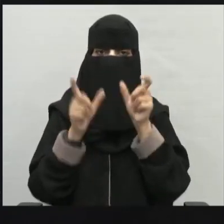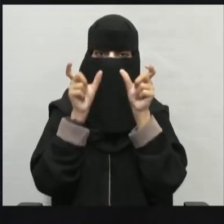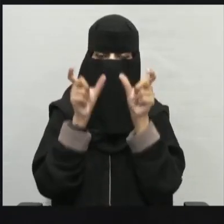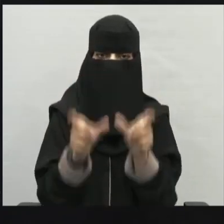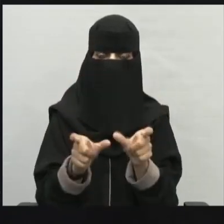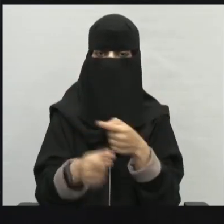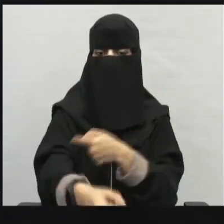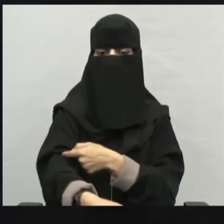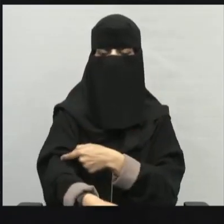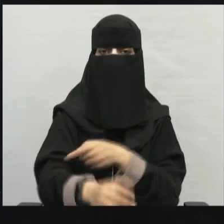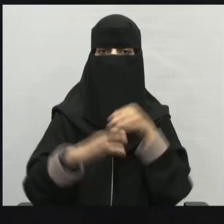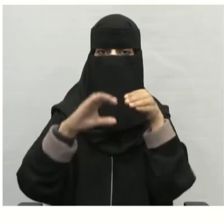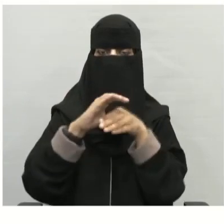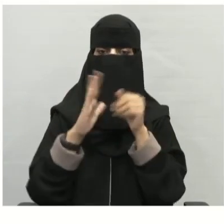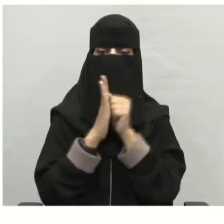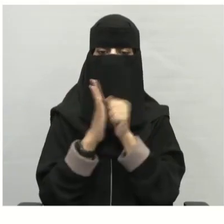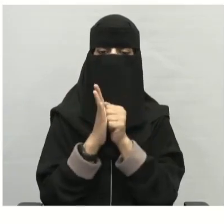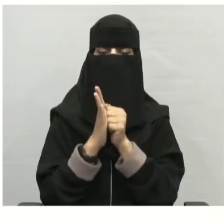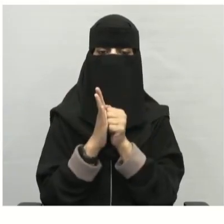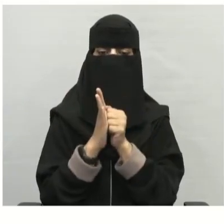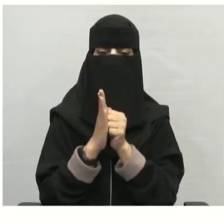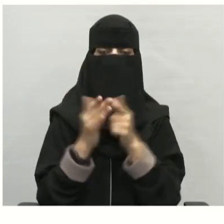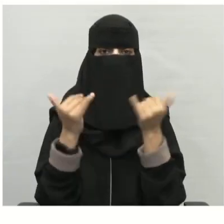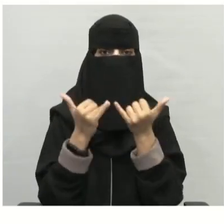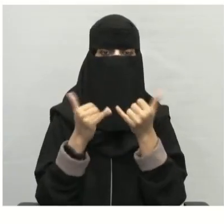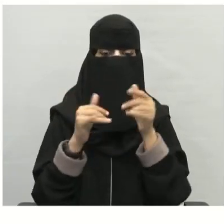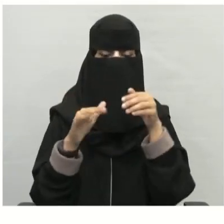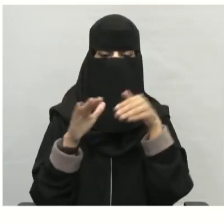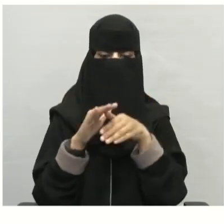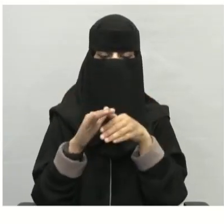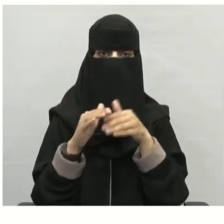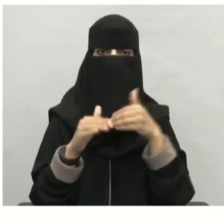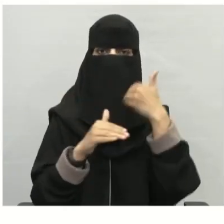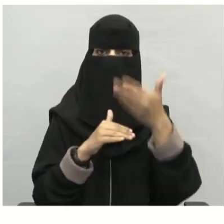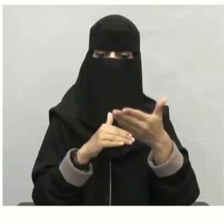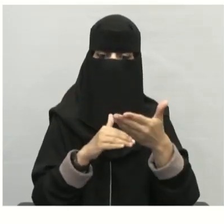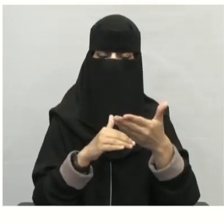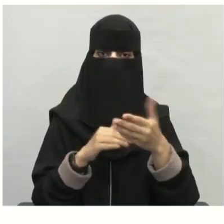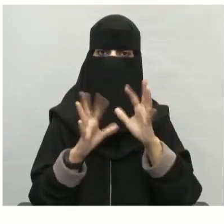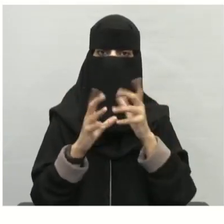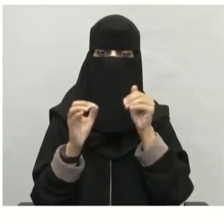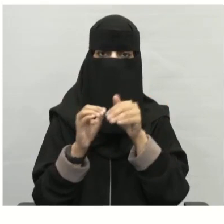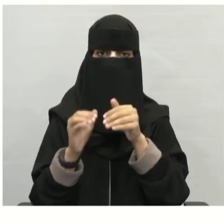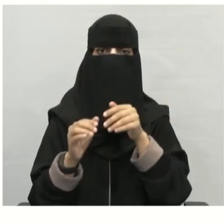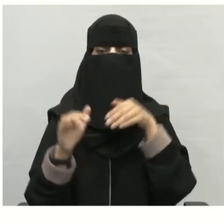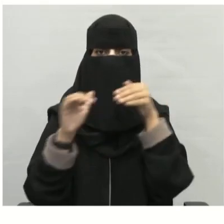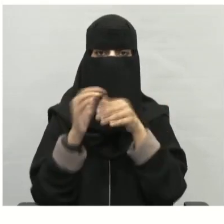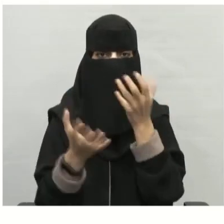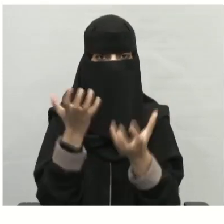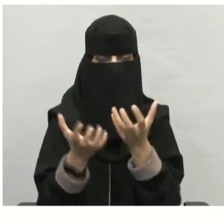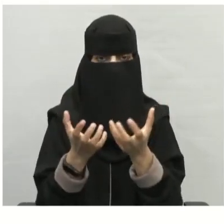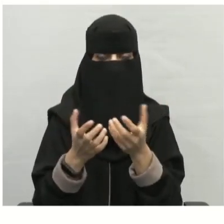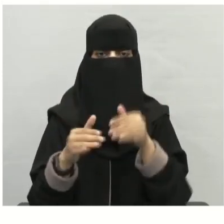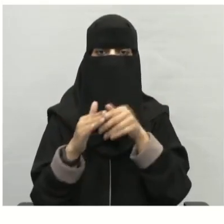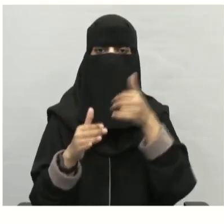الصحيه داخل المنزل يهمني داخل غرف المنزل داخل المطبخ في دورات